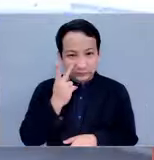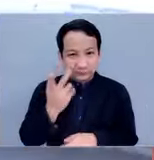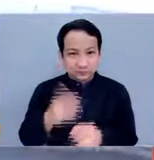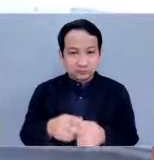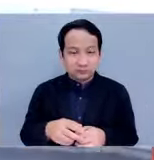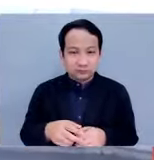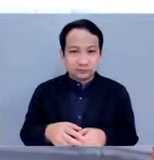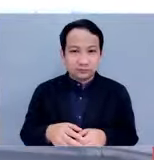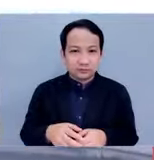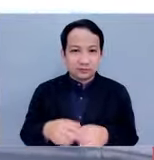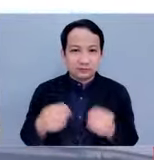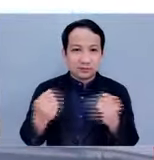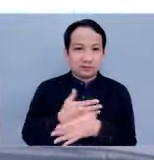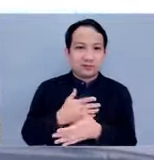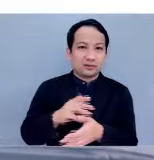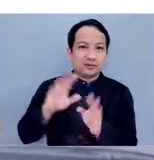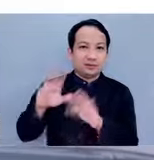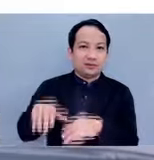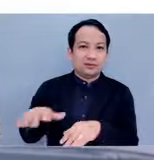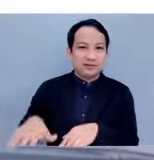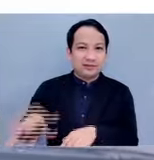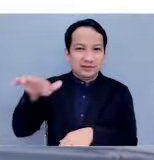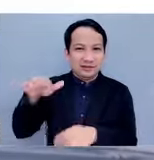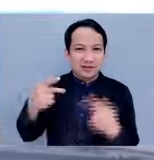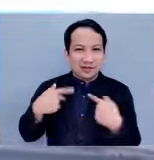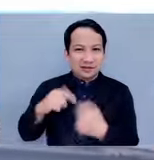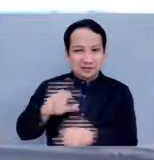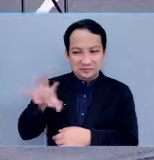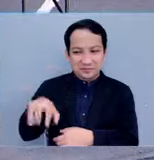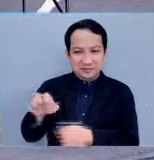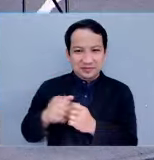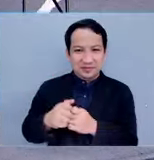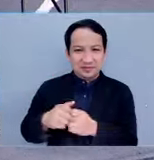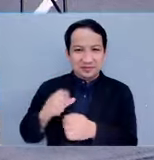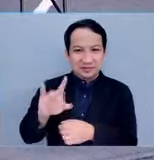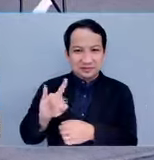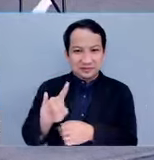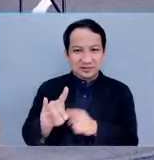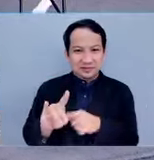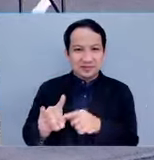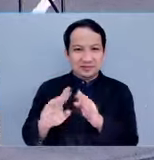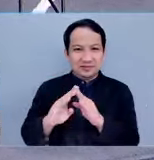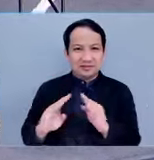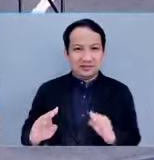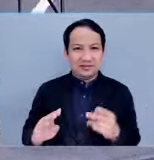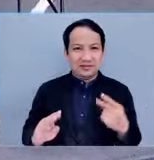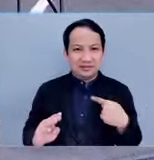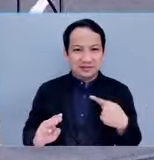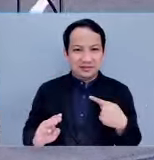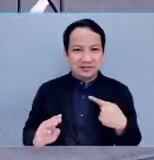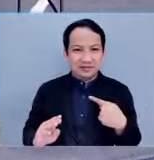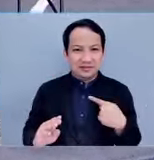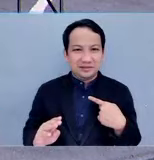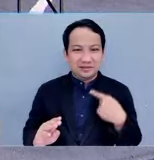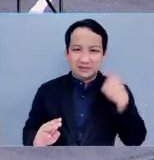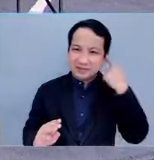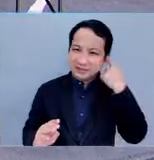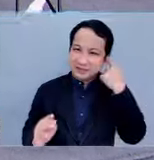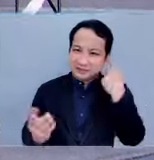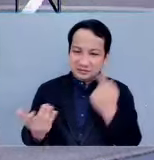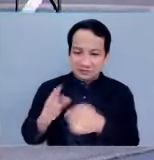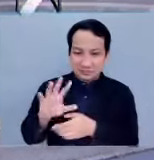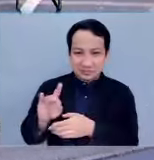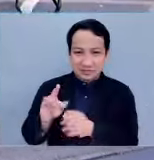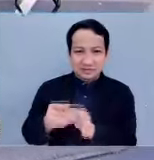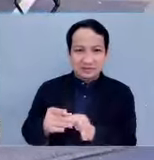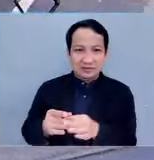kasi takot ako, hindi kasi kami lumaki nang merong pusa at nasa sa bahay. I had a sister who had... Of course, who was pati sick. Mga aso, so, dips, di